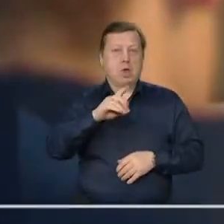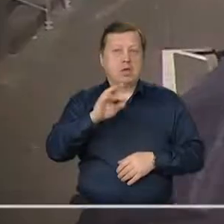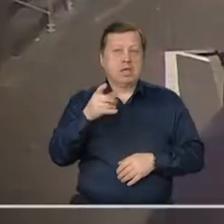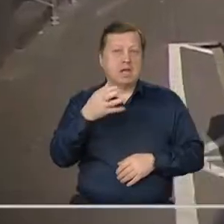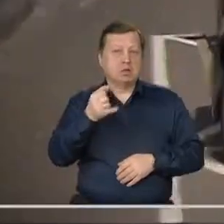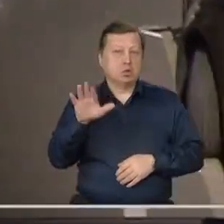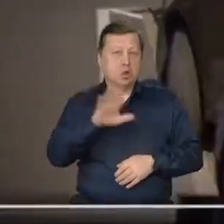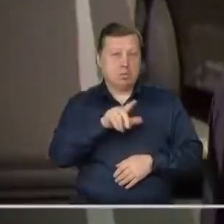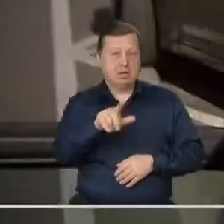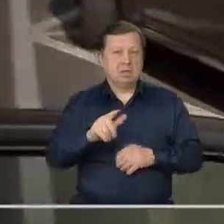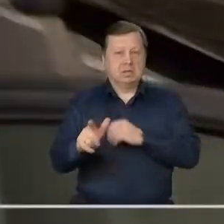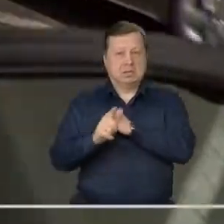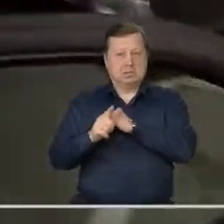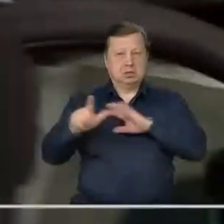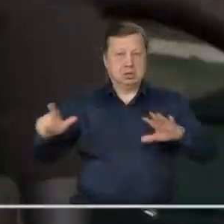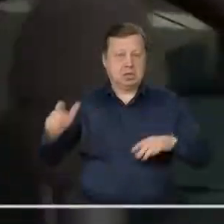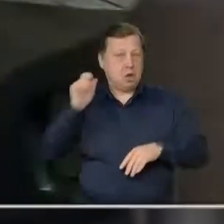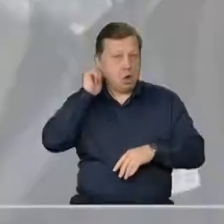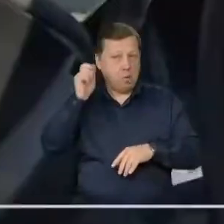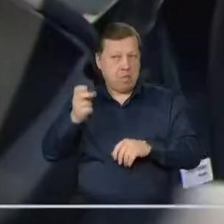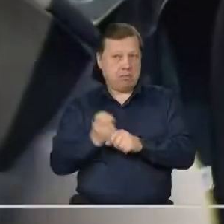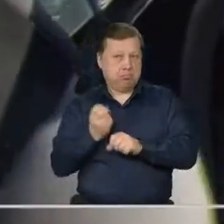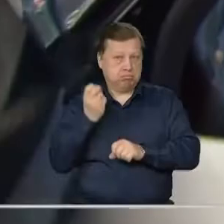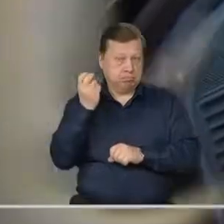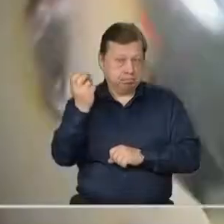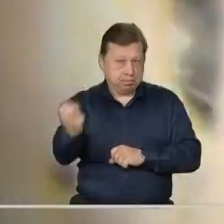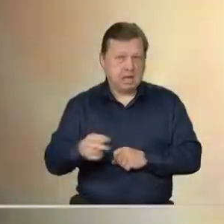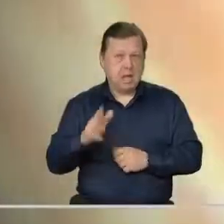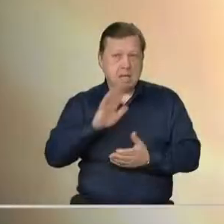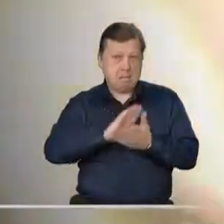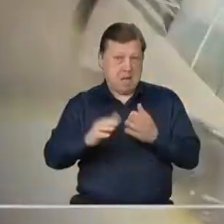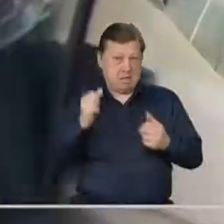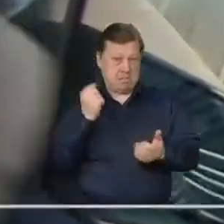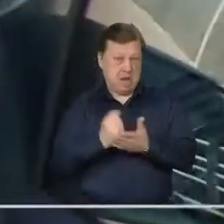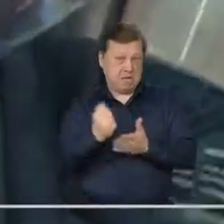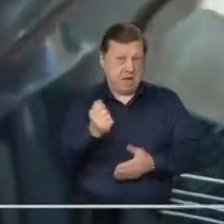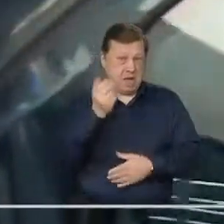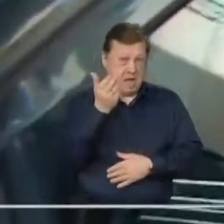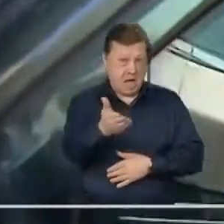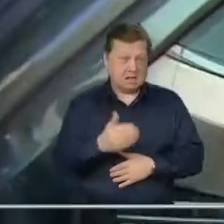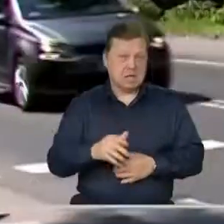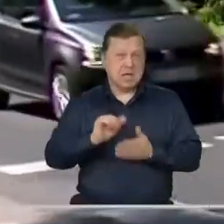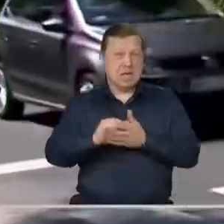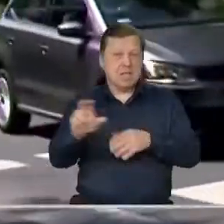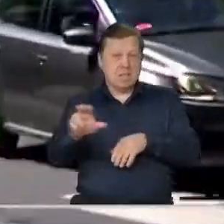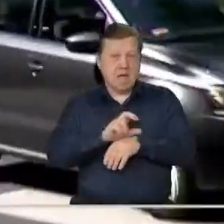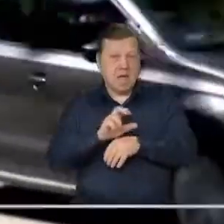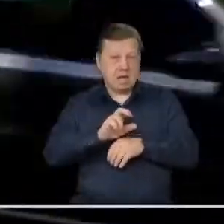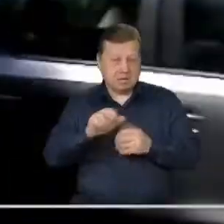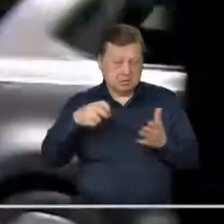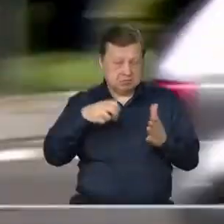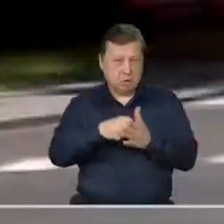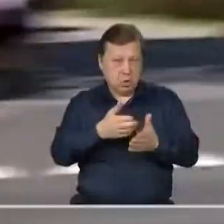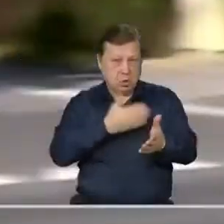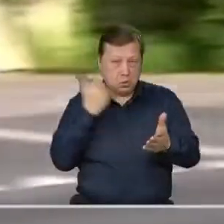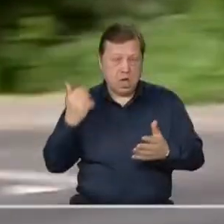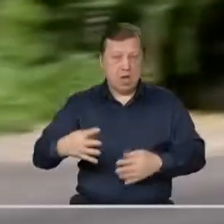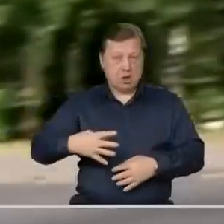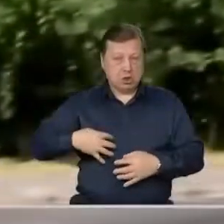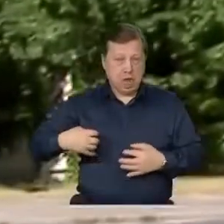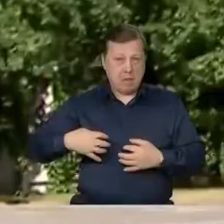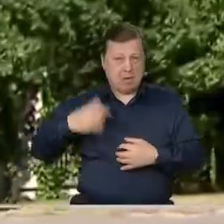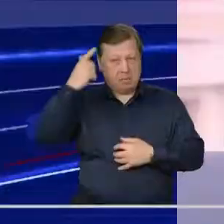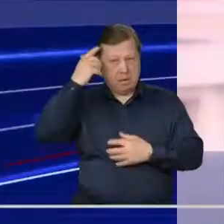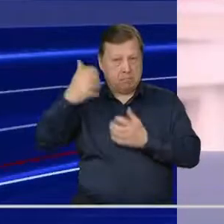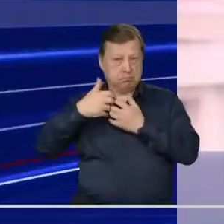Najsztuba który potrącił 77 letnią kobietę prowadząc bez prawa jazdy samochód niemający ważnych badań technicznych kobieta miała złamane żebra i kości